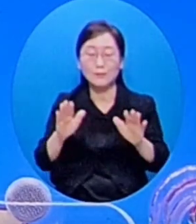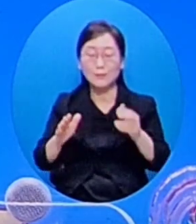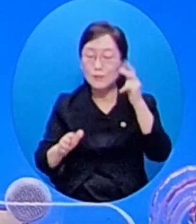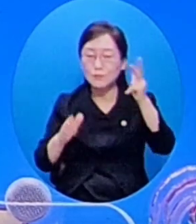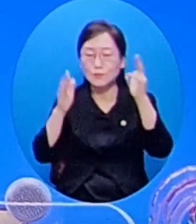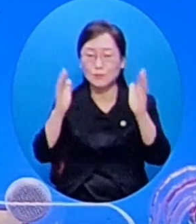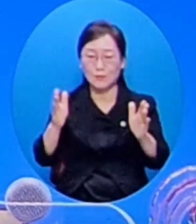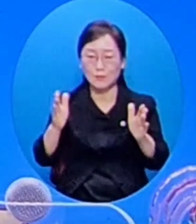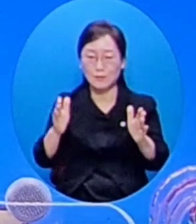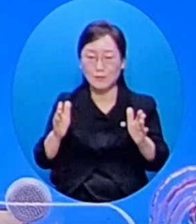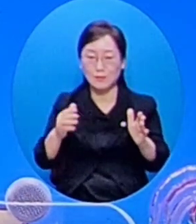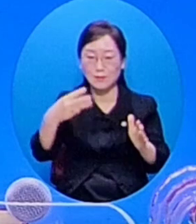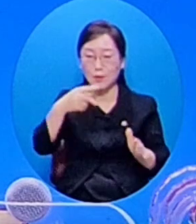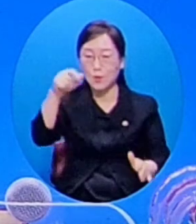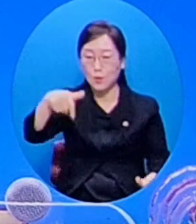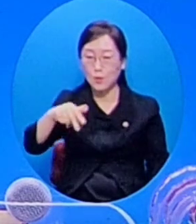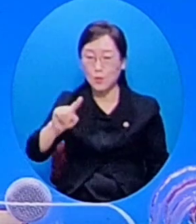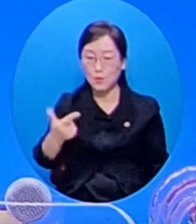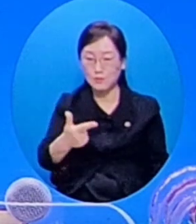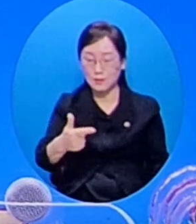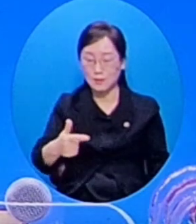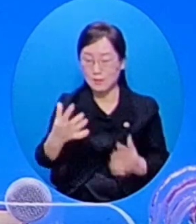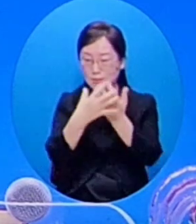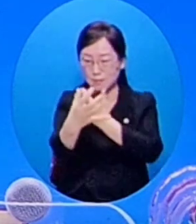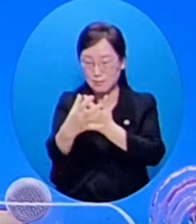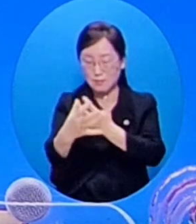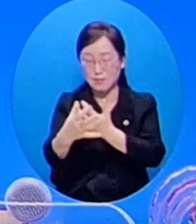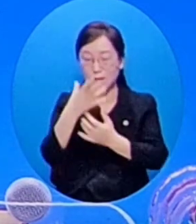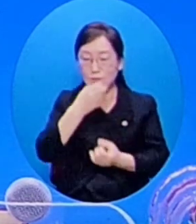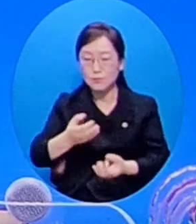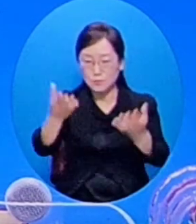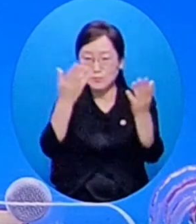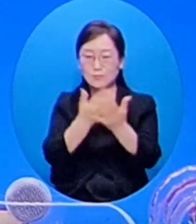동안 로잔대회 축복하여 주시고, 또